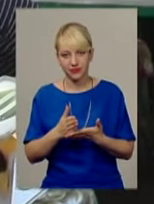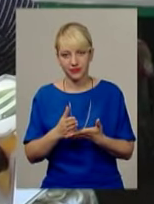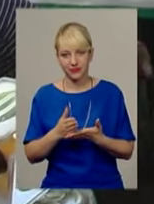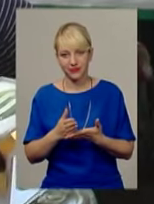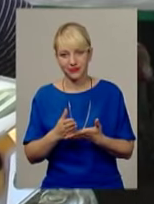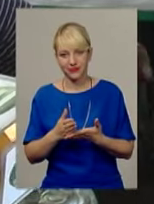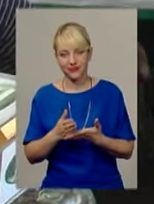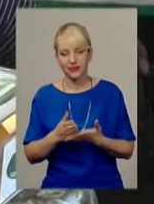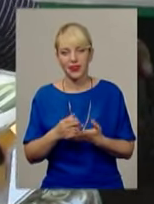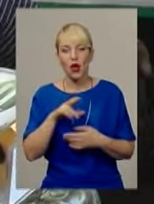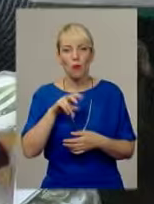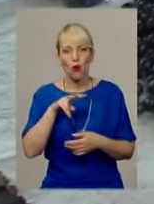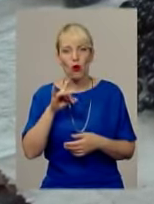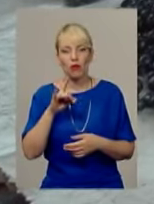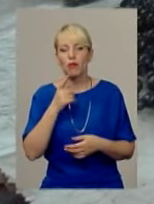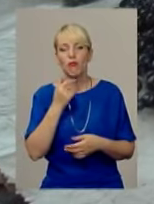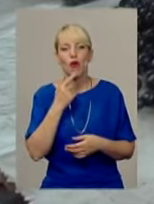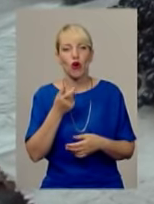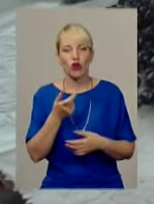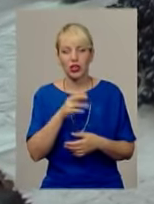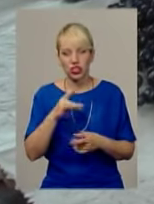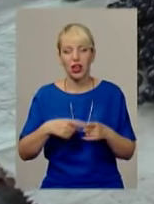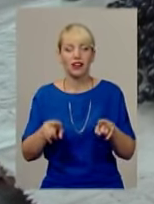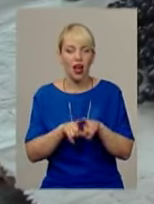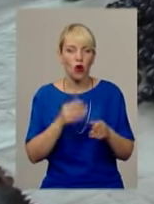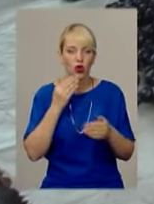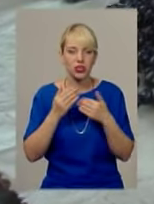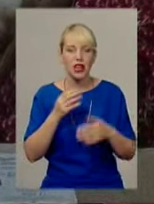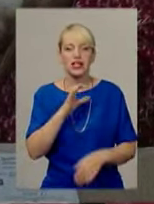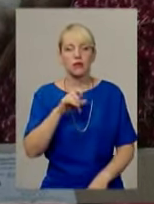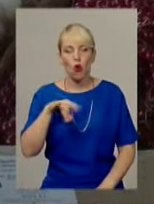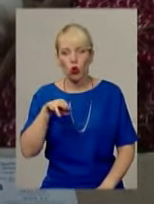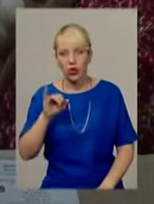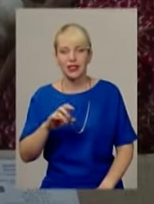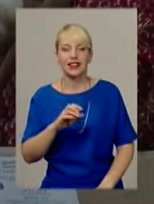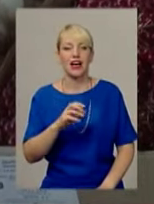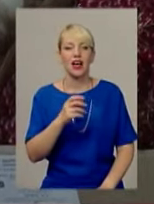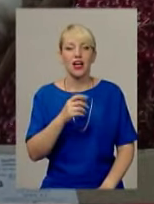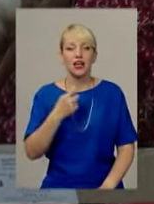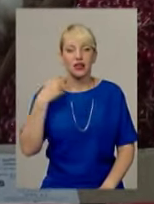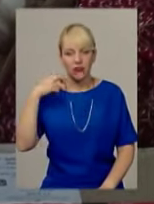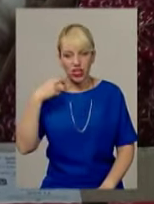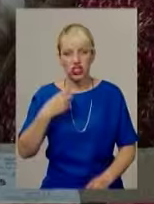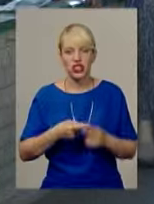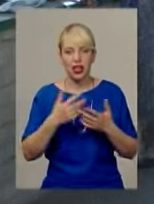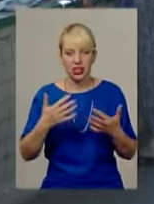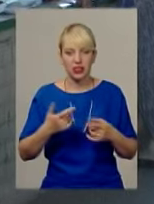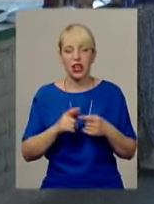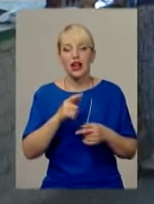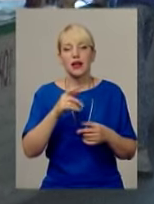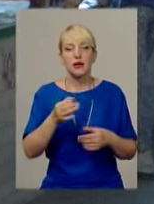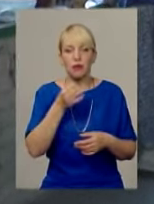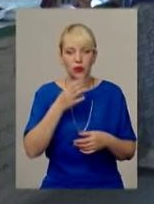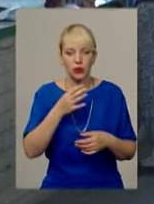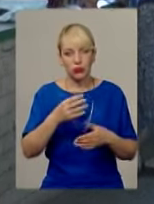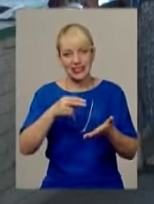смородина, скоречка. Попитом користуються також смородина, суниця, вишня і агрус. Асортимент та ціни на ягоди більш привабливі